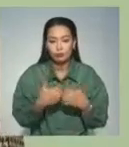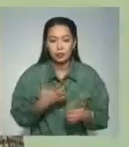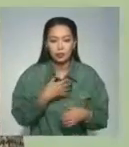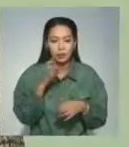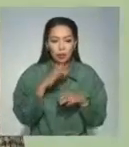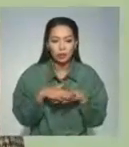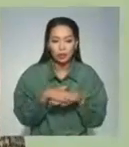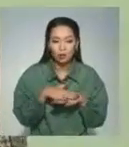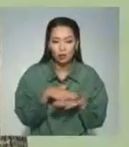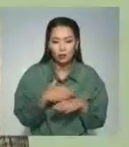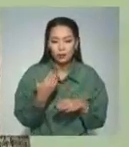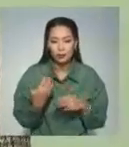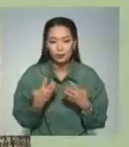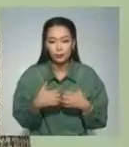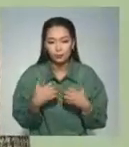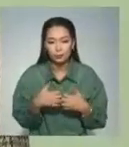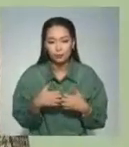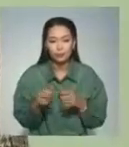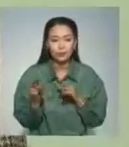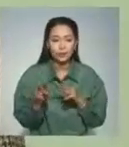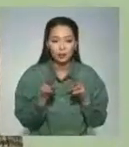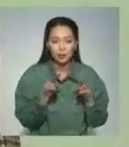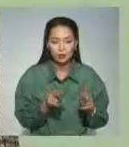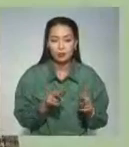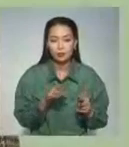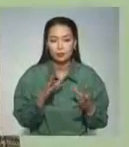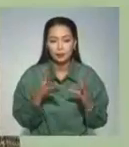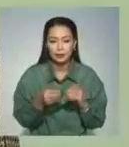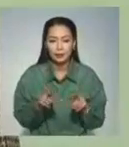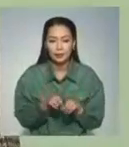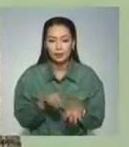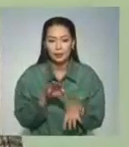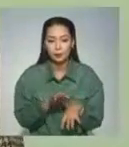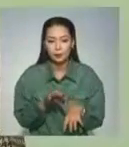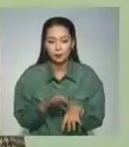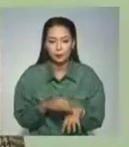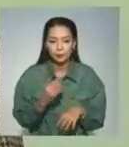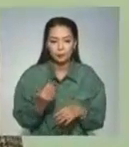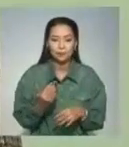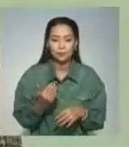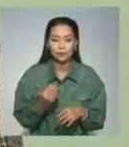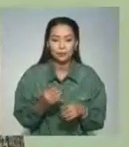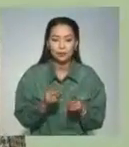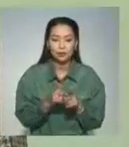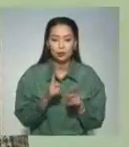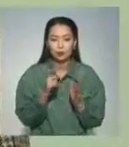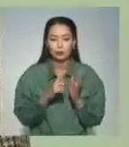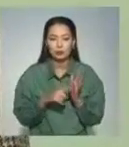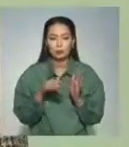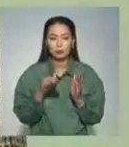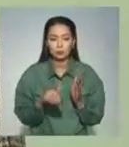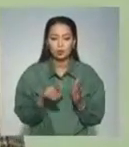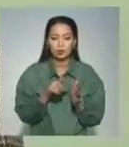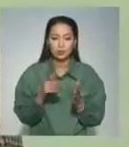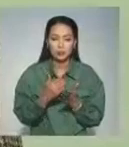стране на динамическом наблюдении с такими диагнозами находятся порядка 107 тысяч человек. Из